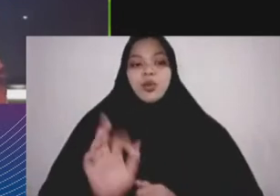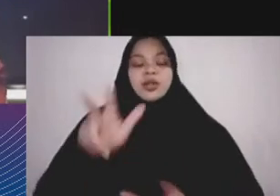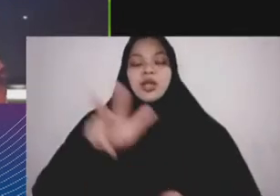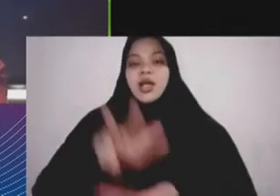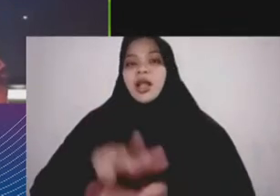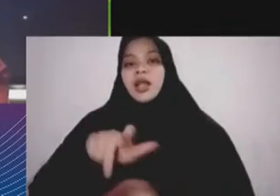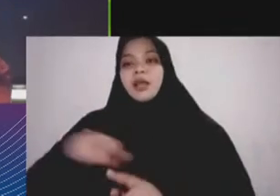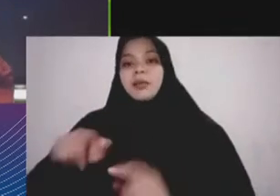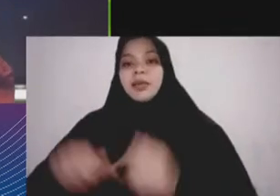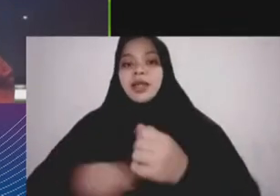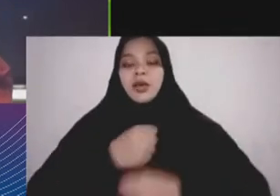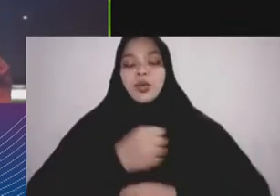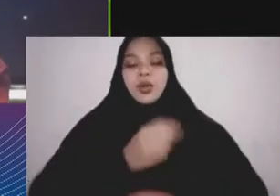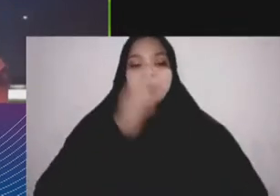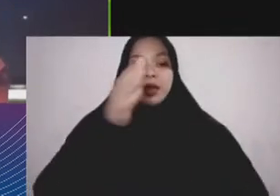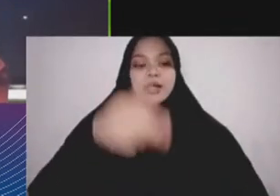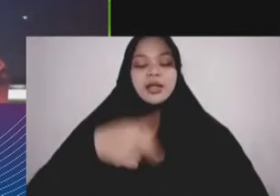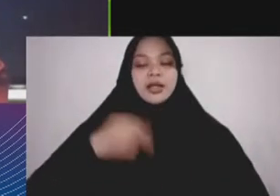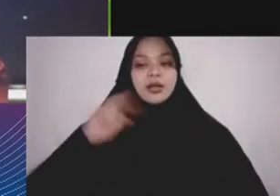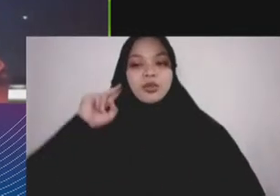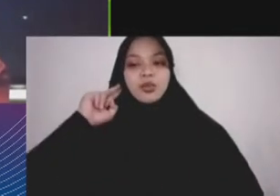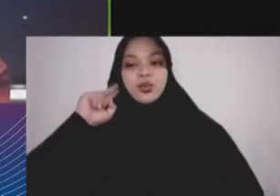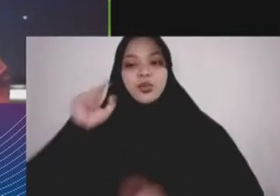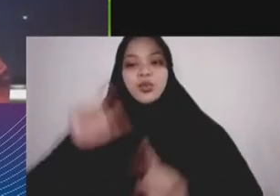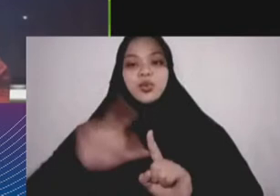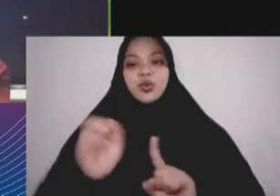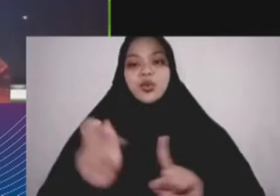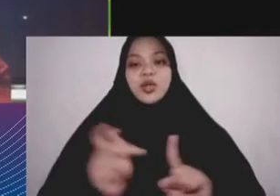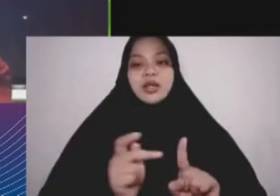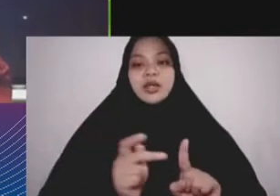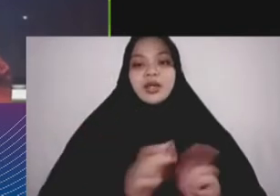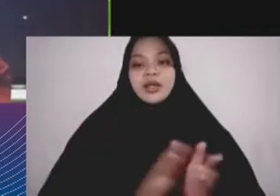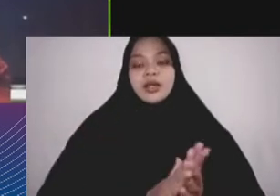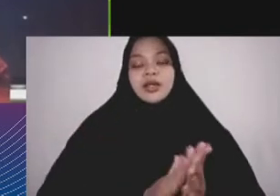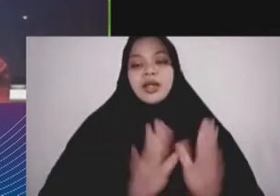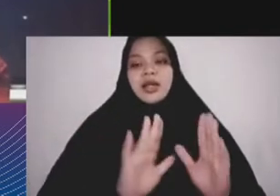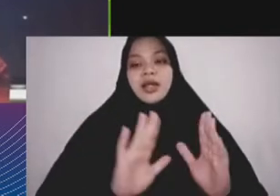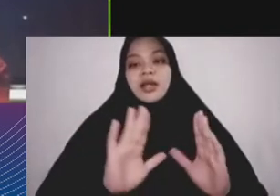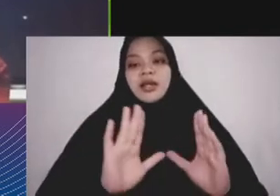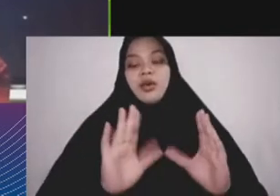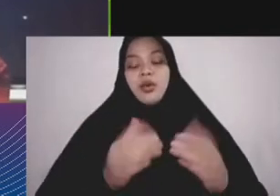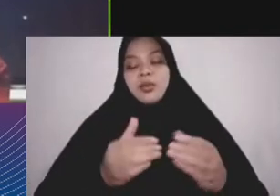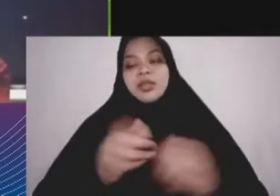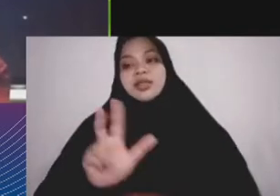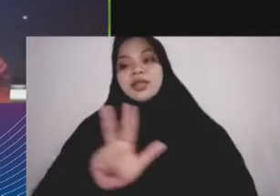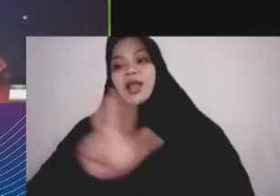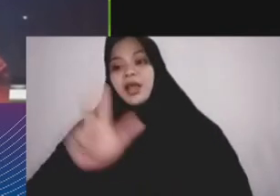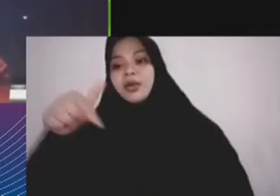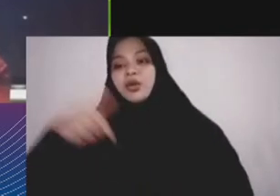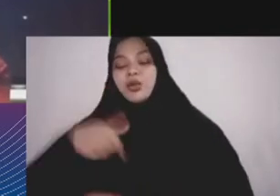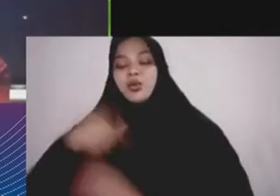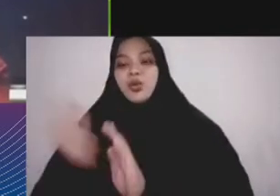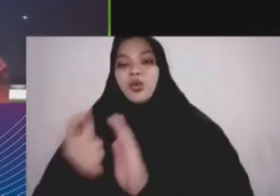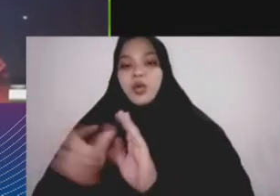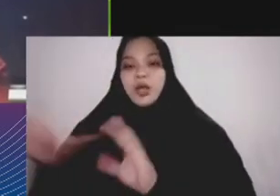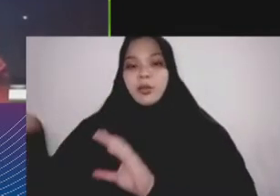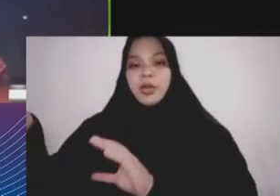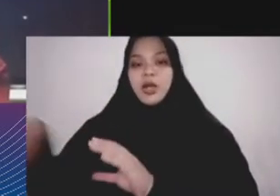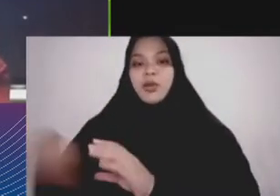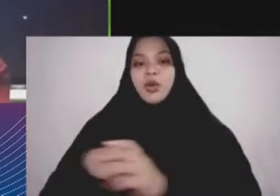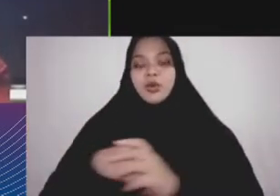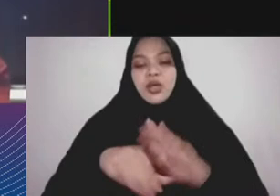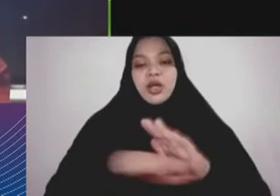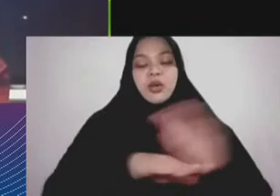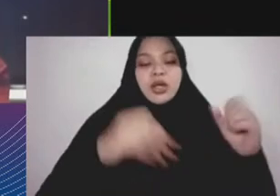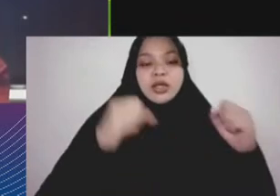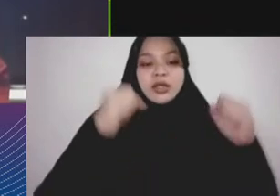tahun depan Ibu Dia dari Komisi 8 juga mengatakan bahwa undang-undang ini masuk dalam list yang akan diperjuangkan